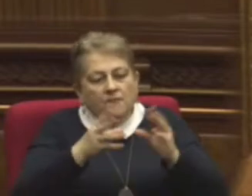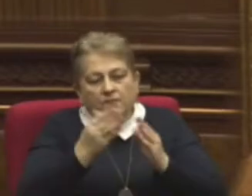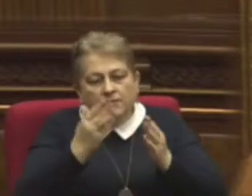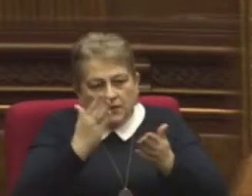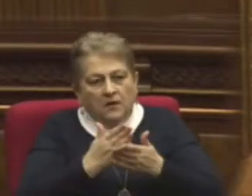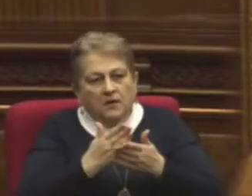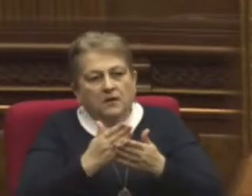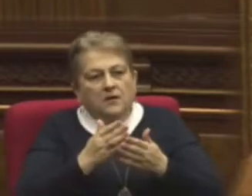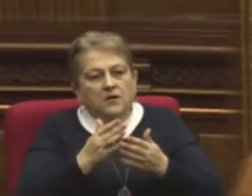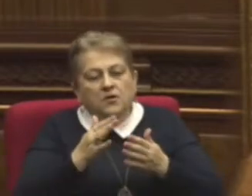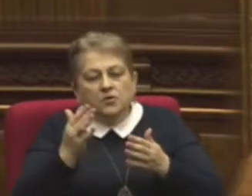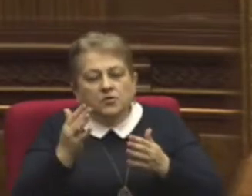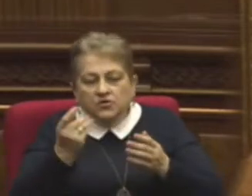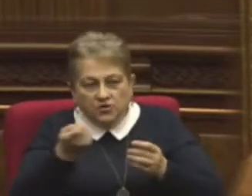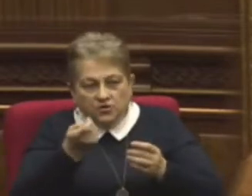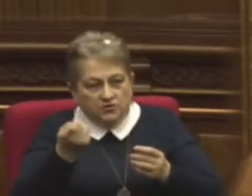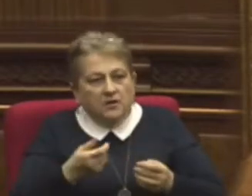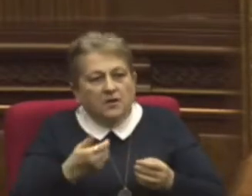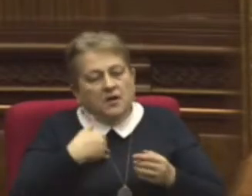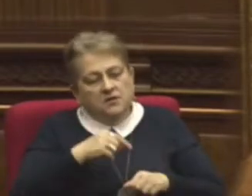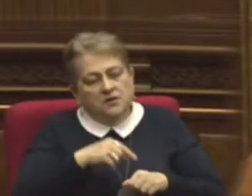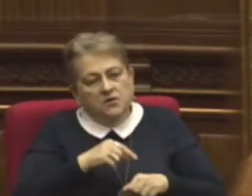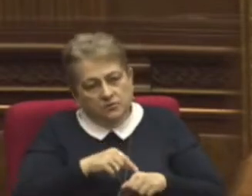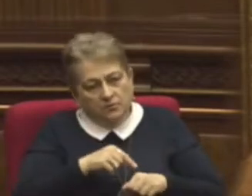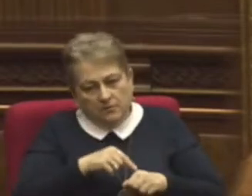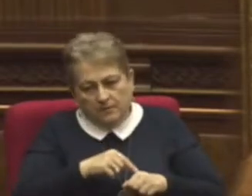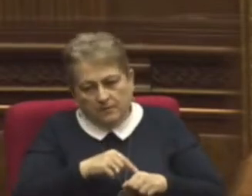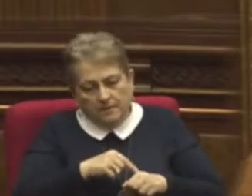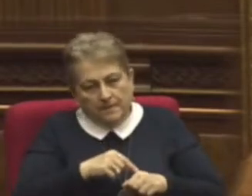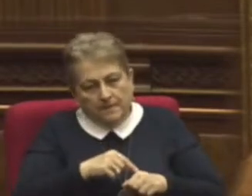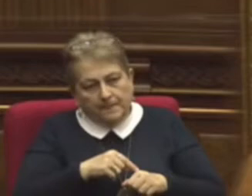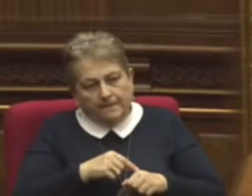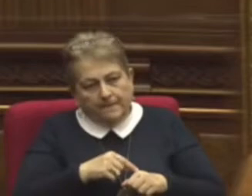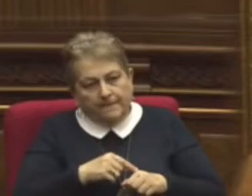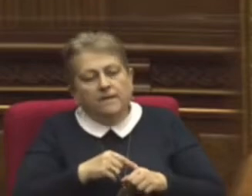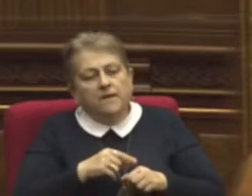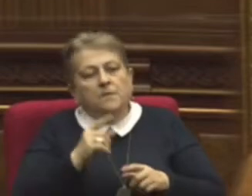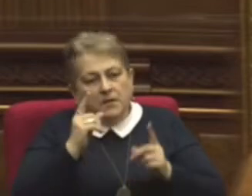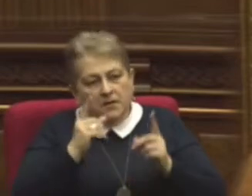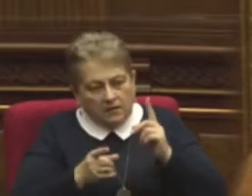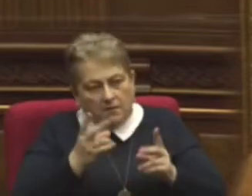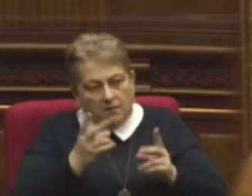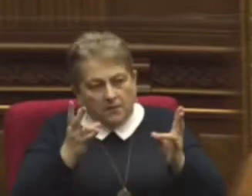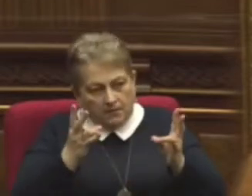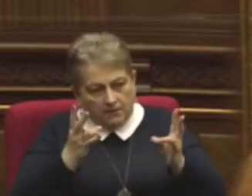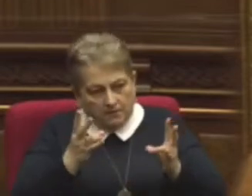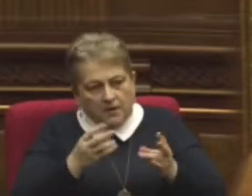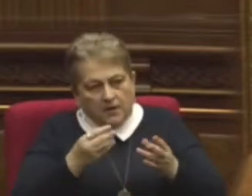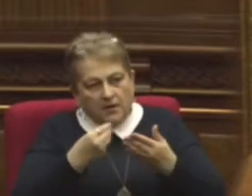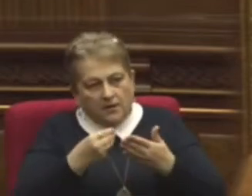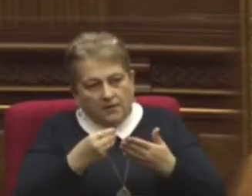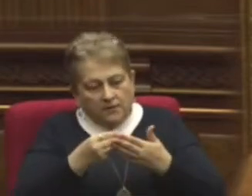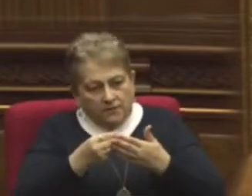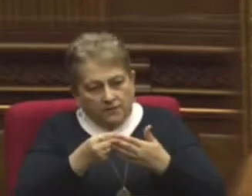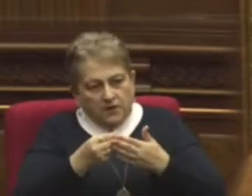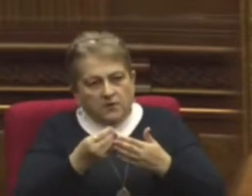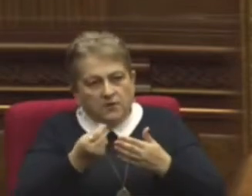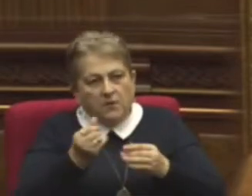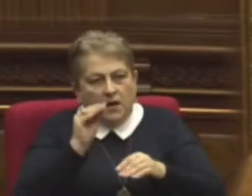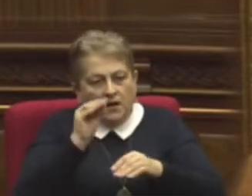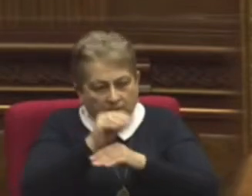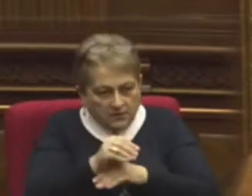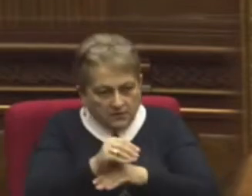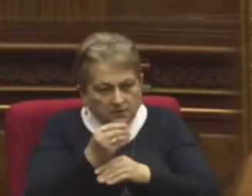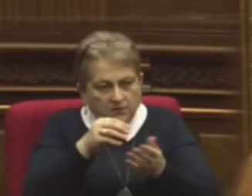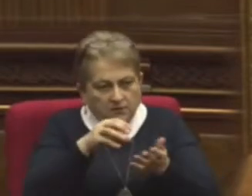գալու ցանկությունը շատ փոքր է։ Ես կարծում եմ, որ բնականաբար պետք է ֆինանսավորումը գիտության ավելացնել,